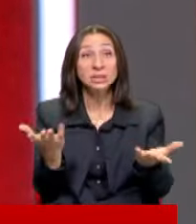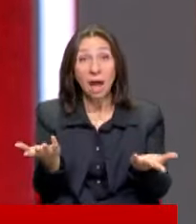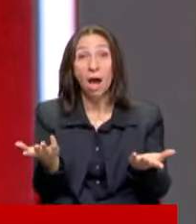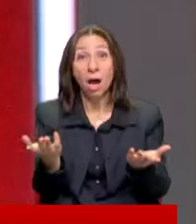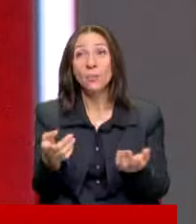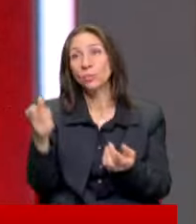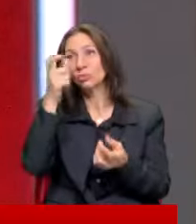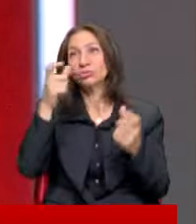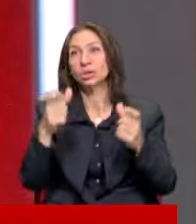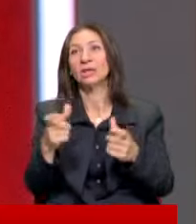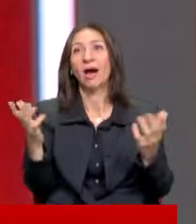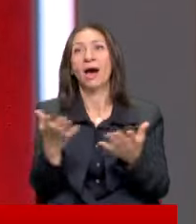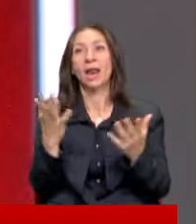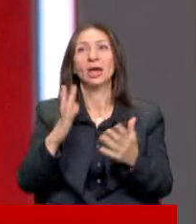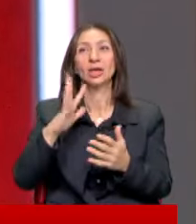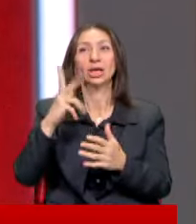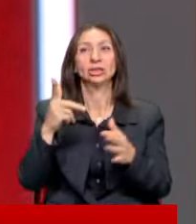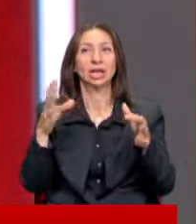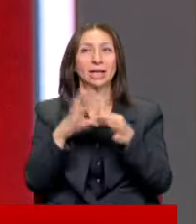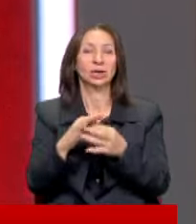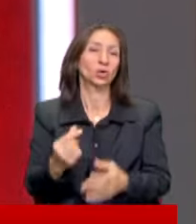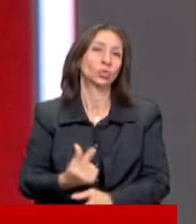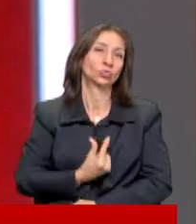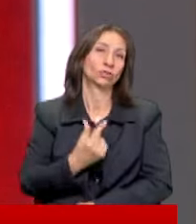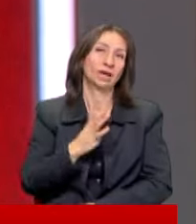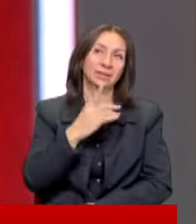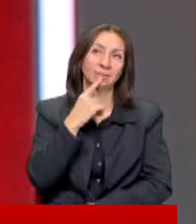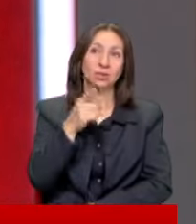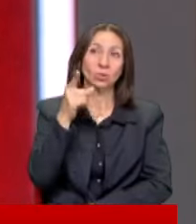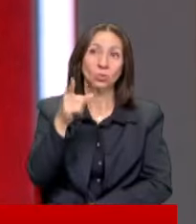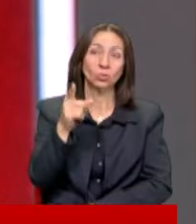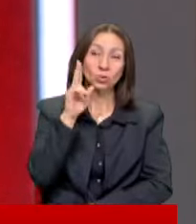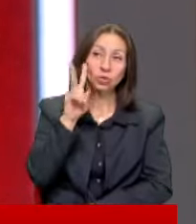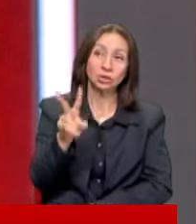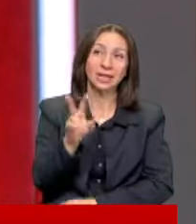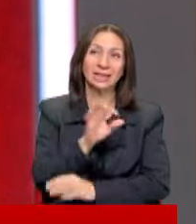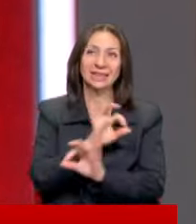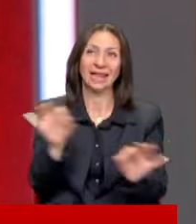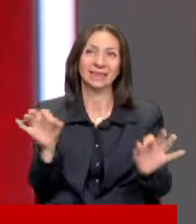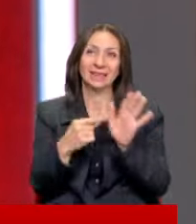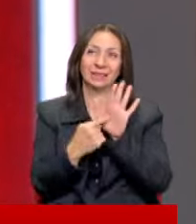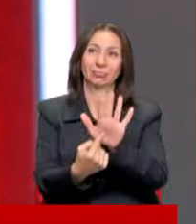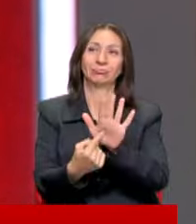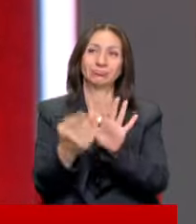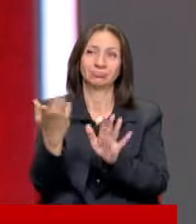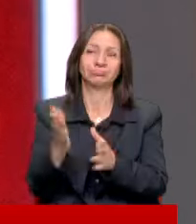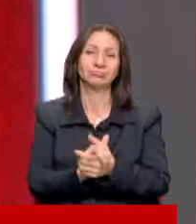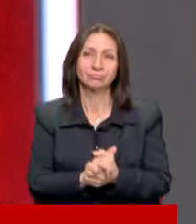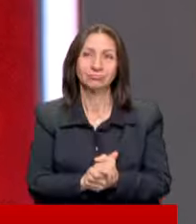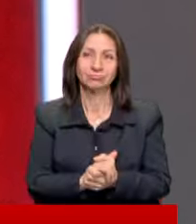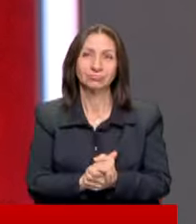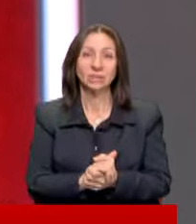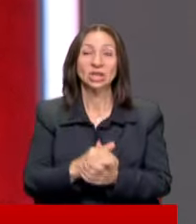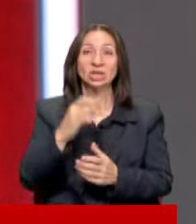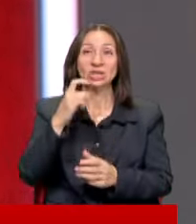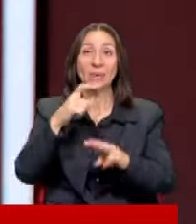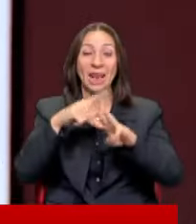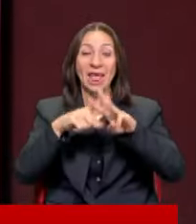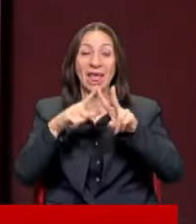bu ülkede hala Geleceğe dair umut var demektir Bu tablo da onun çok Somut bir göstergesi şimdi şimdi Cemal